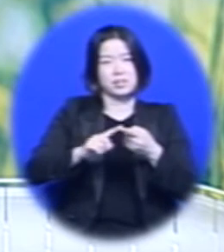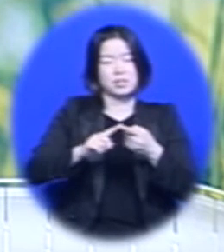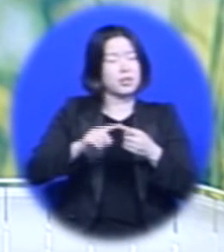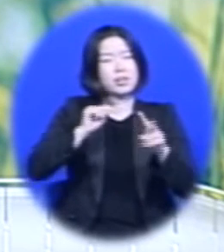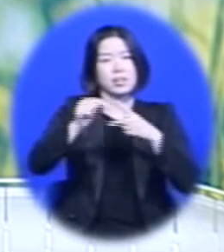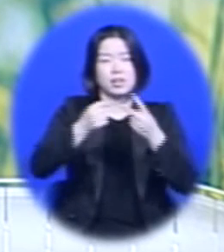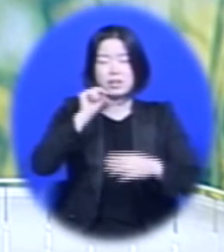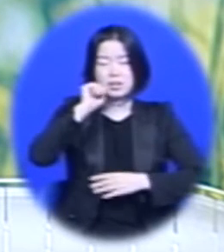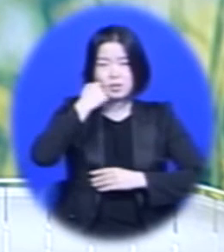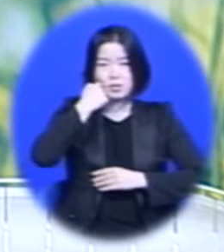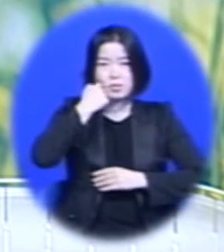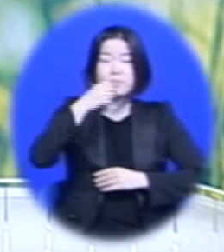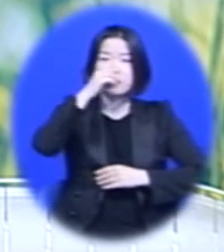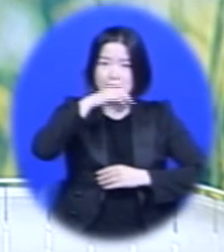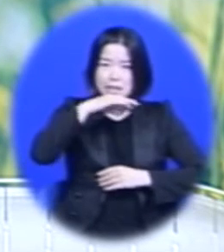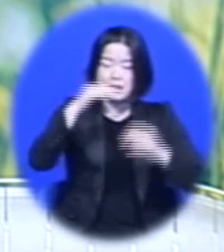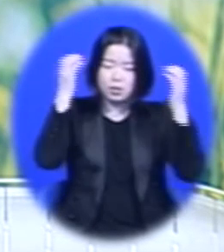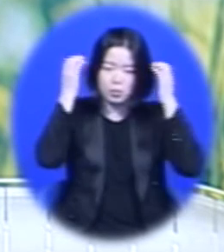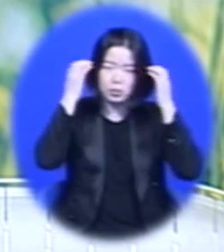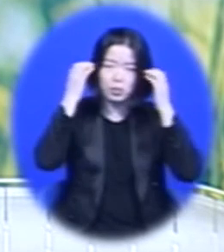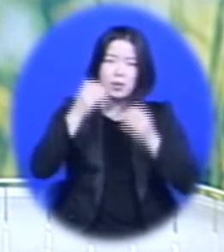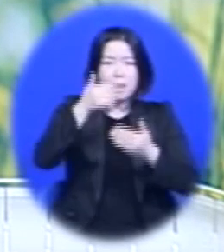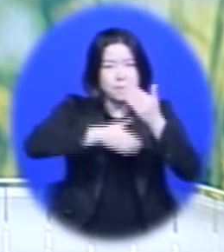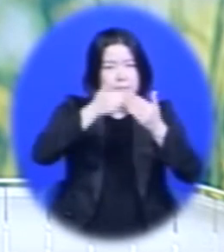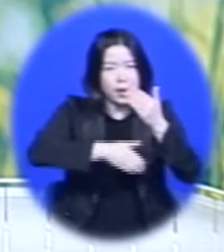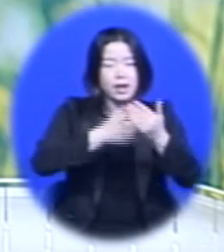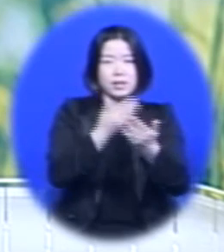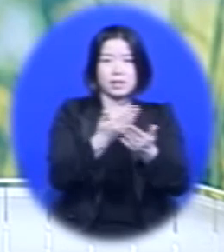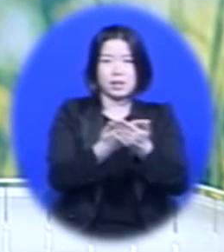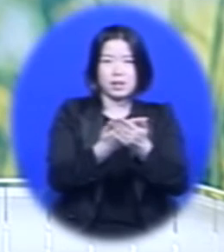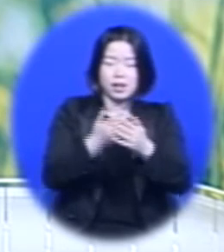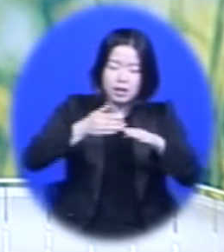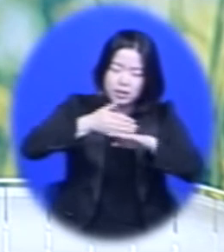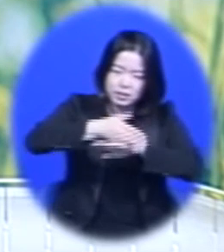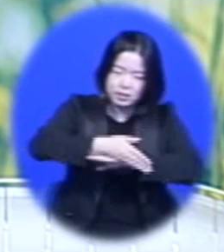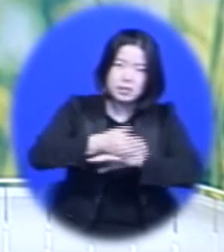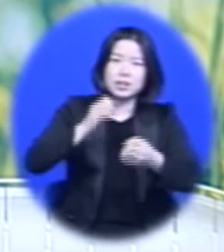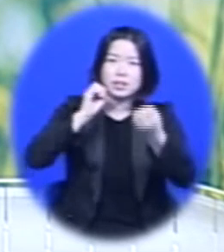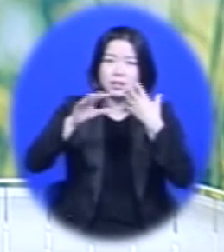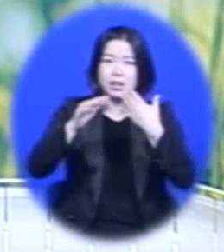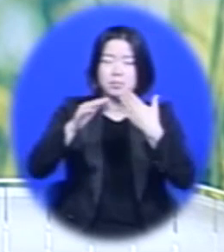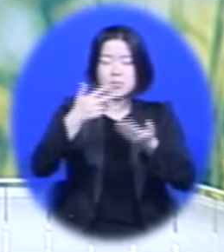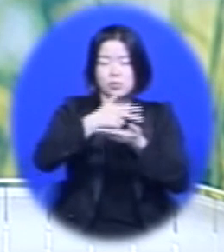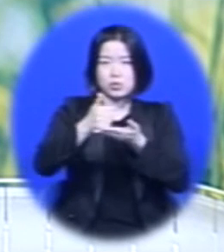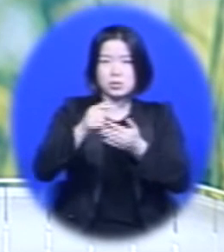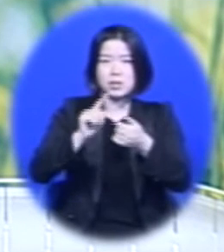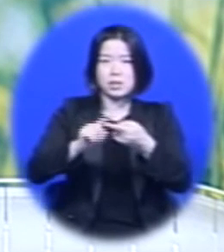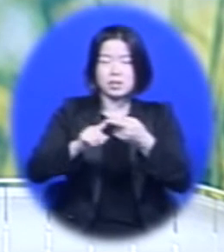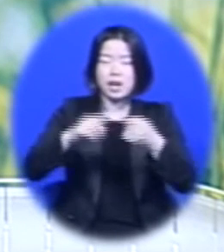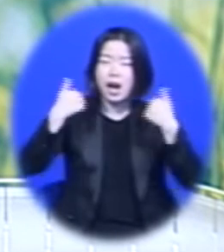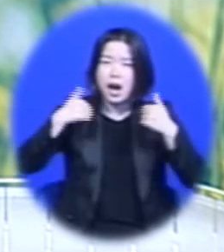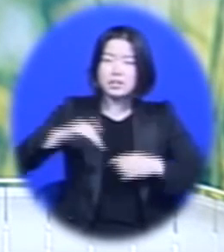없었습니다. 그저 고통의 나를 하감해 달라는 기도에 더디 응답하시는 듯한 주님에 대해 주님은 항상